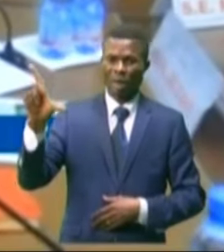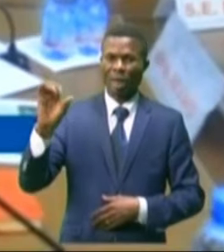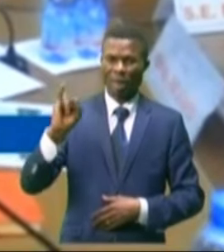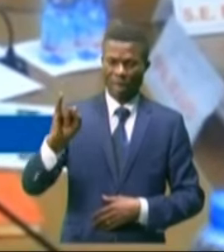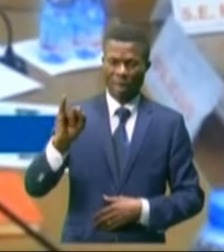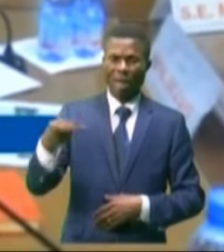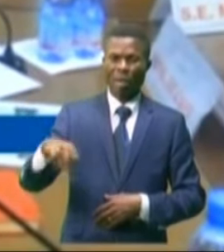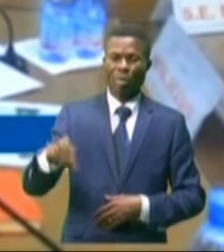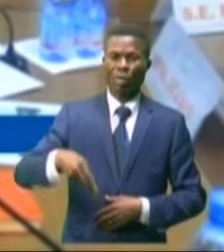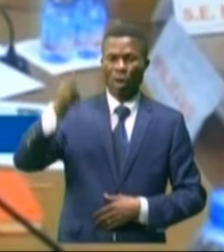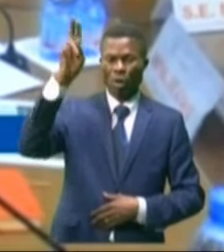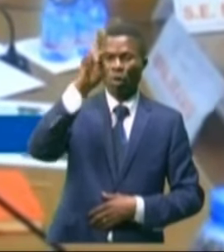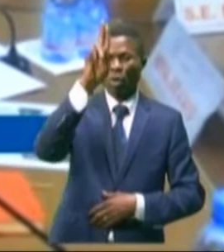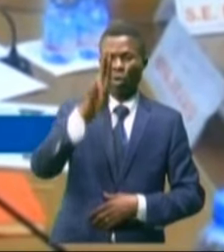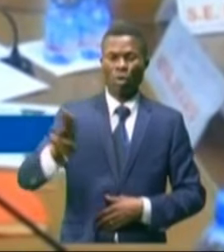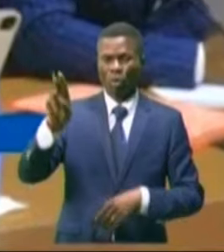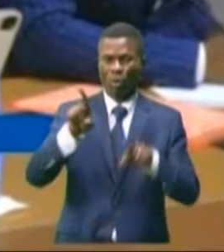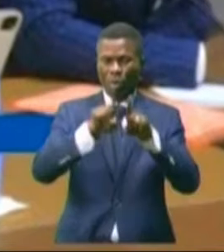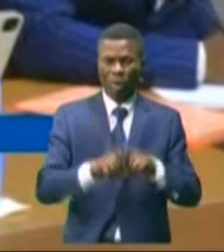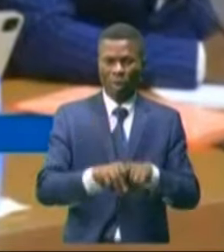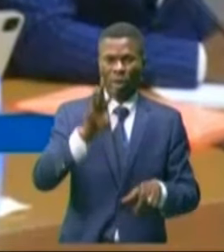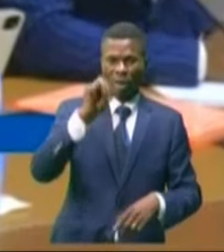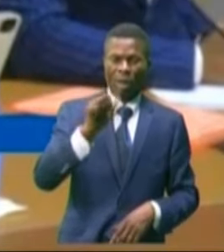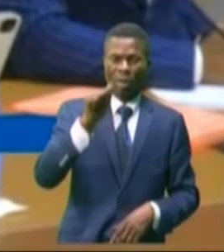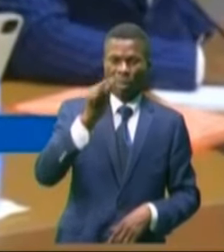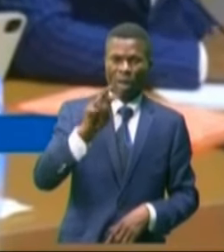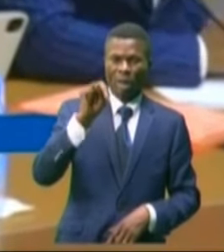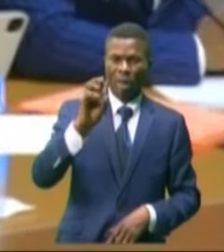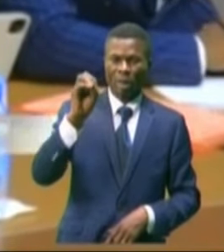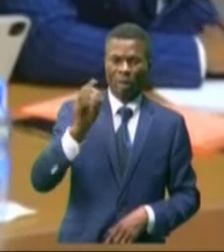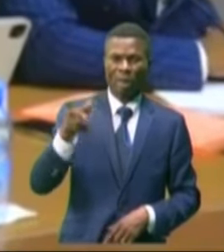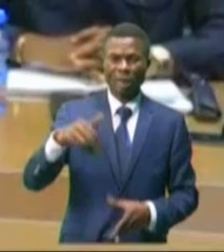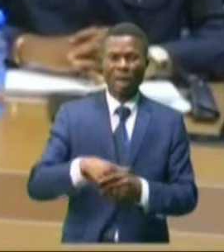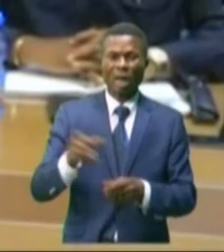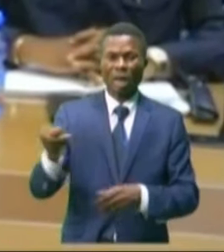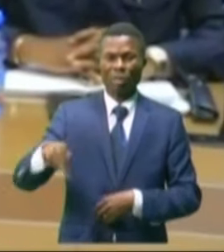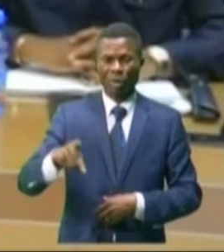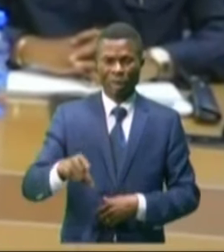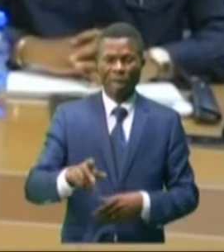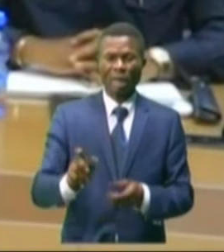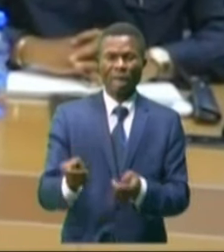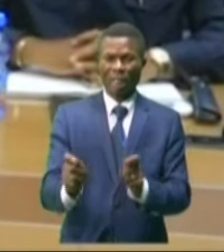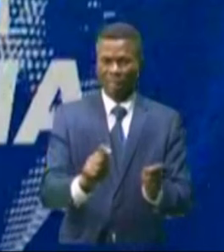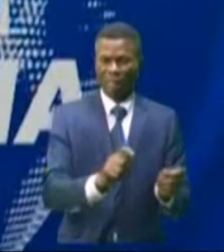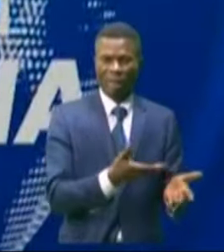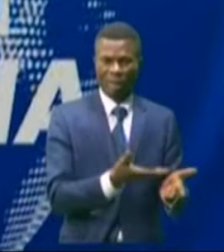du Haut-Uele et Manono Lithium dans la province de Tanganyika.